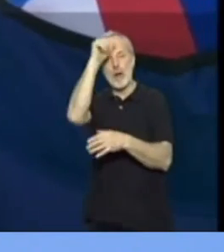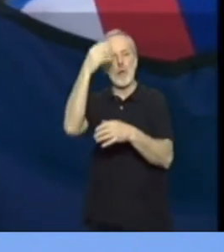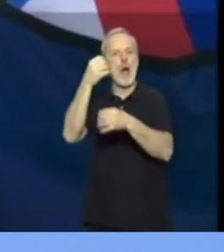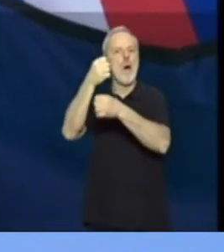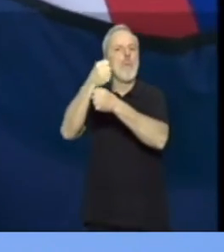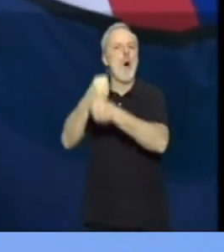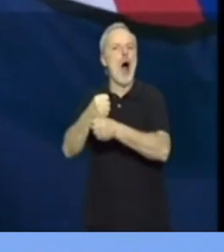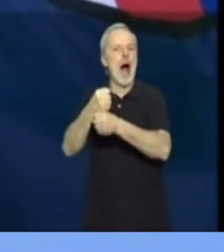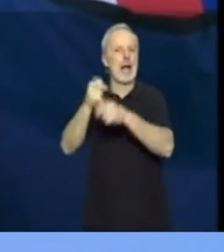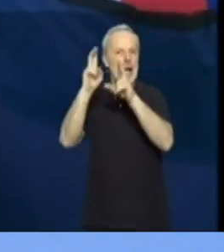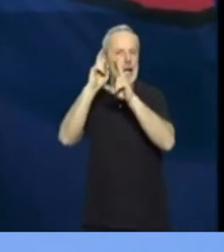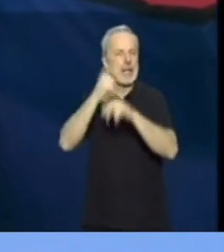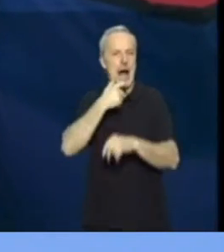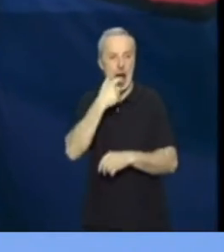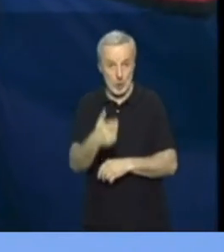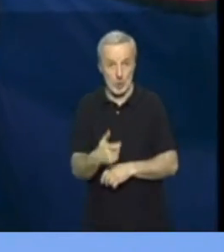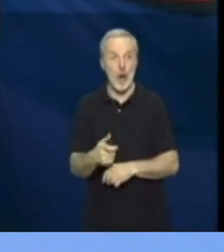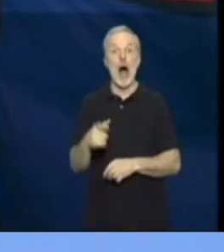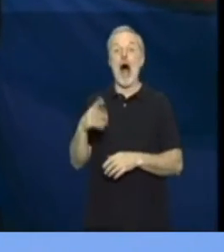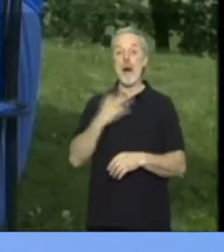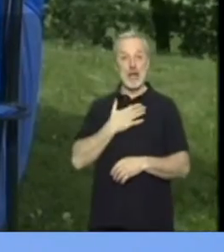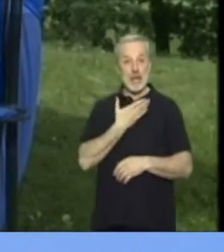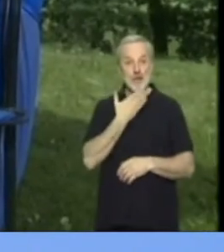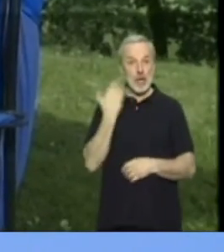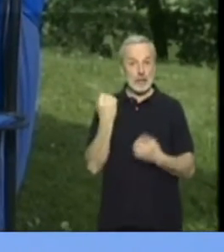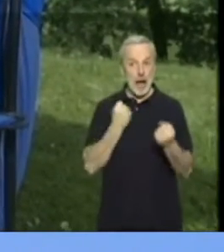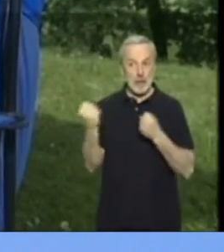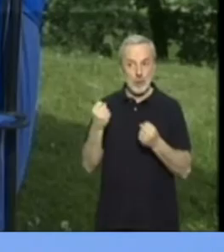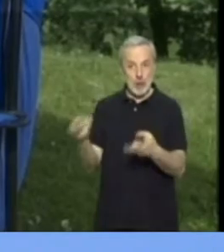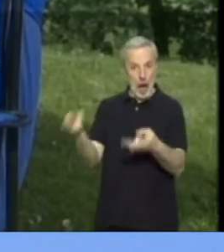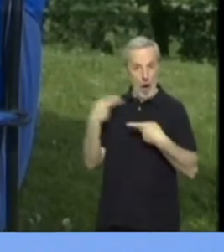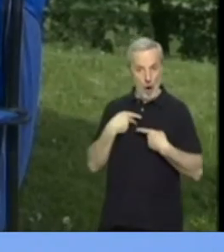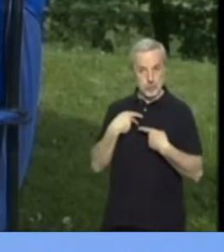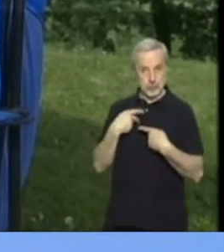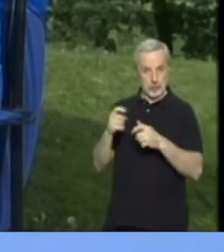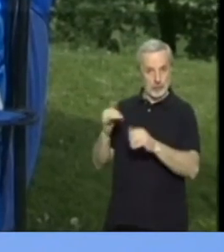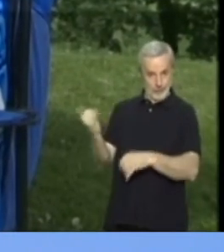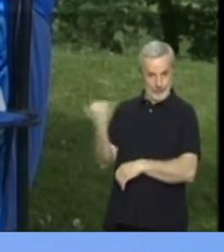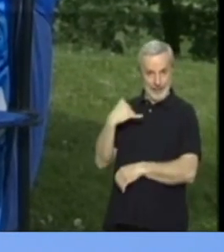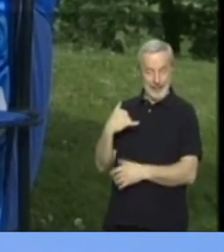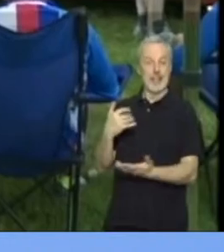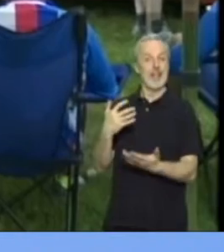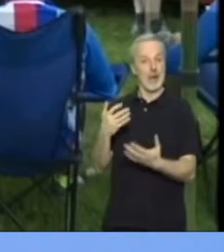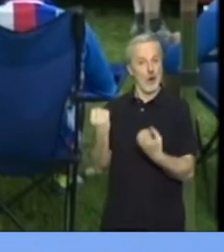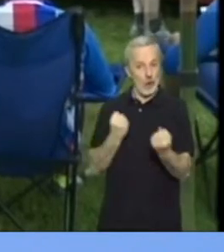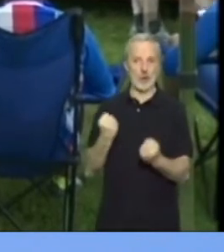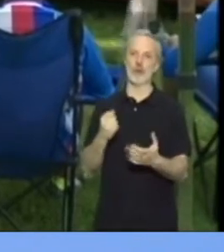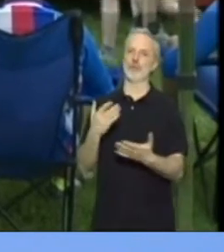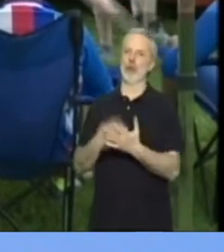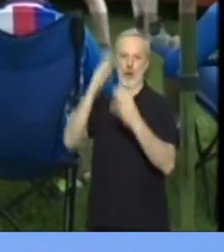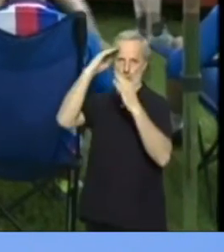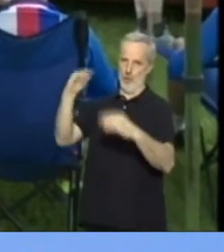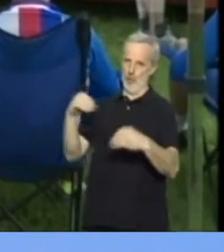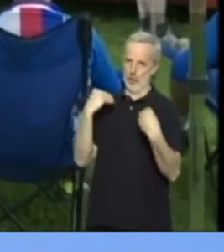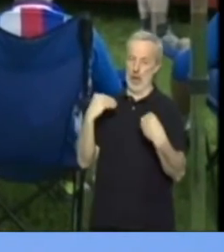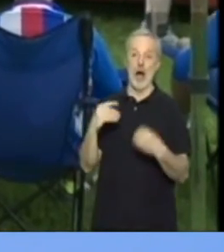má zastoupení, tak je velký diplomatický úspěch nebo organizační úspěch, ale pro nás je to samozřejmě i příležitost, že ta trať je šitá na